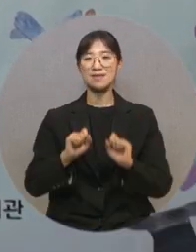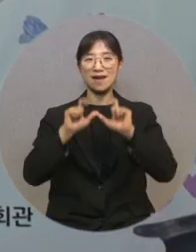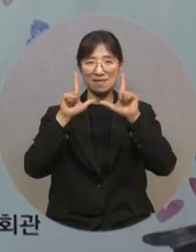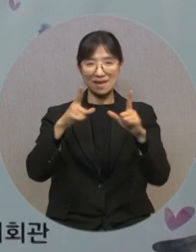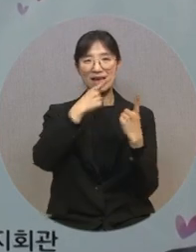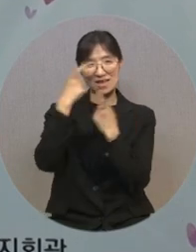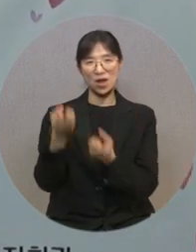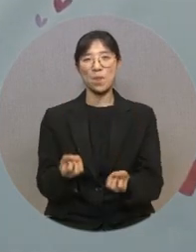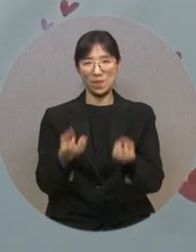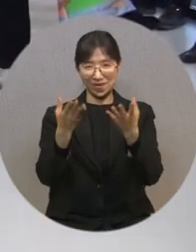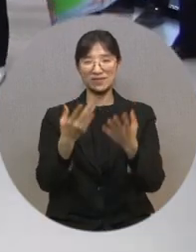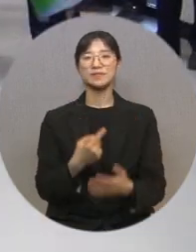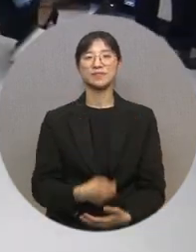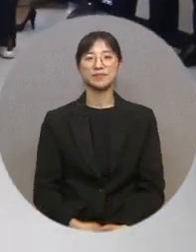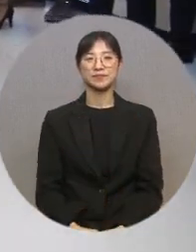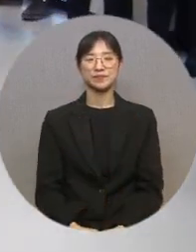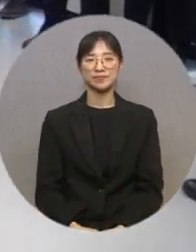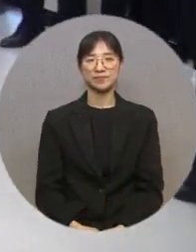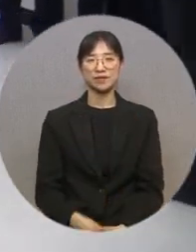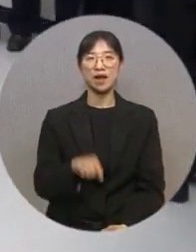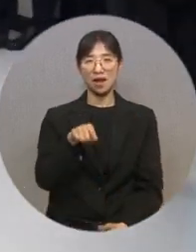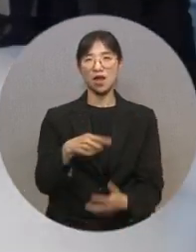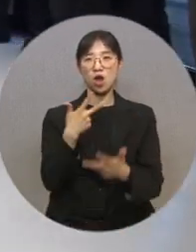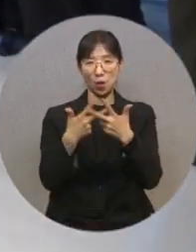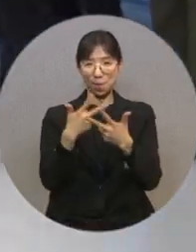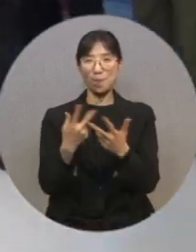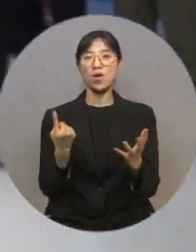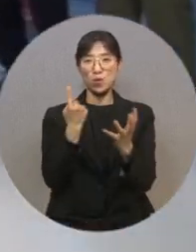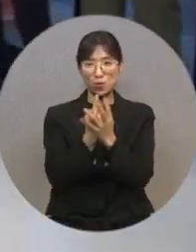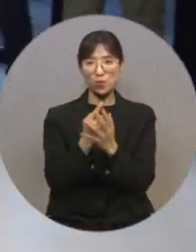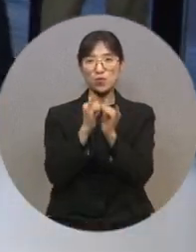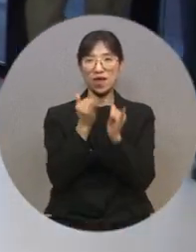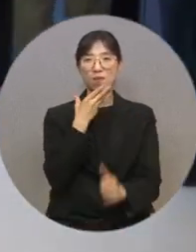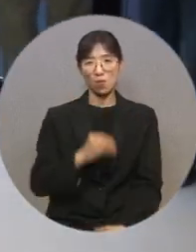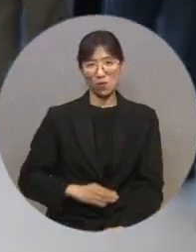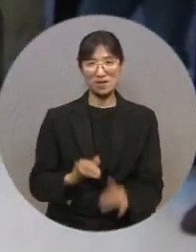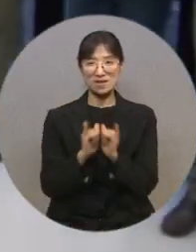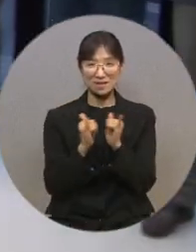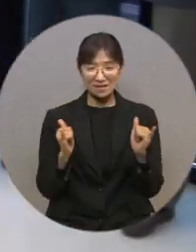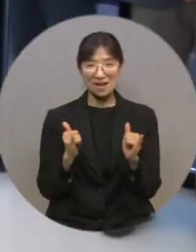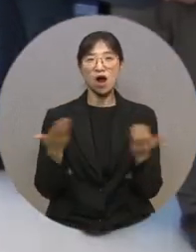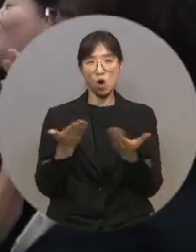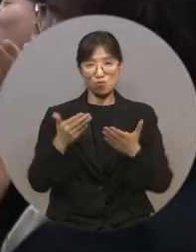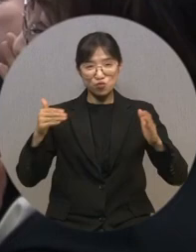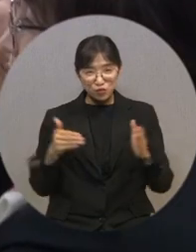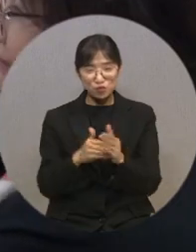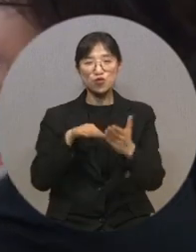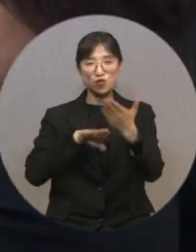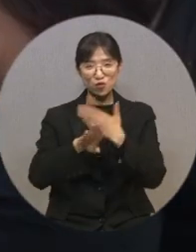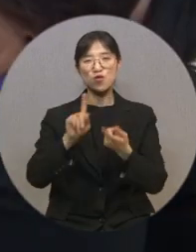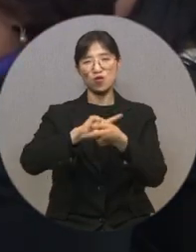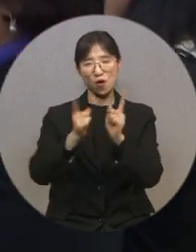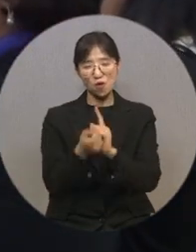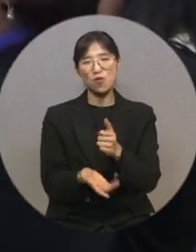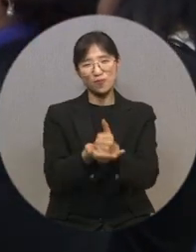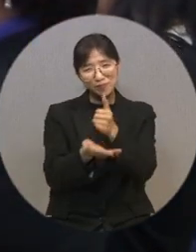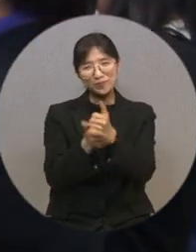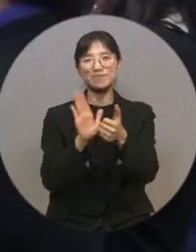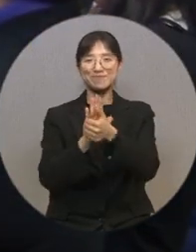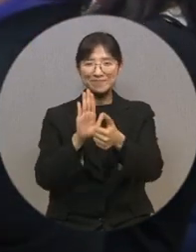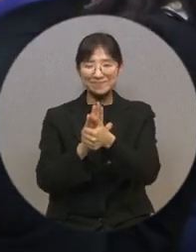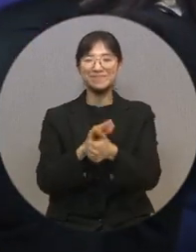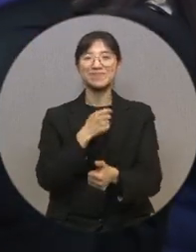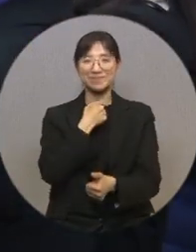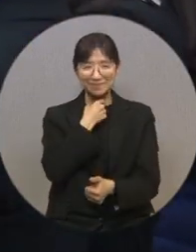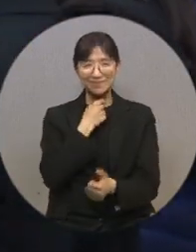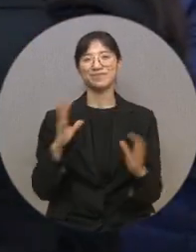행사를 진행했습니다. 협회 소속 사회복지사들은 업무를 마치고 서로를 응원하고 지지하며 힘을 얻기